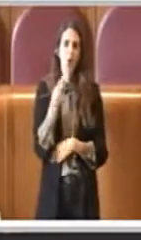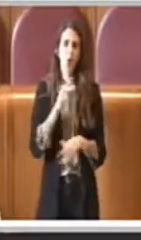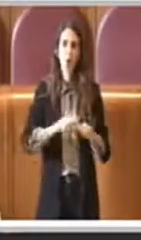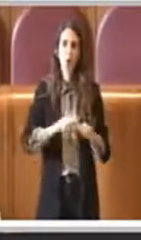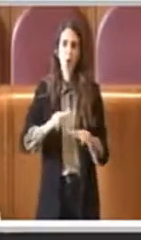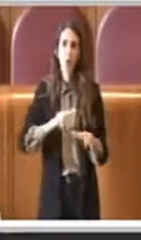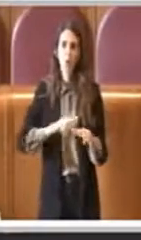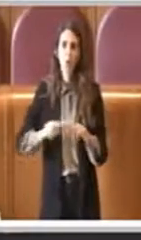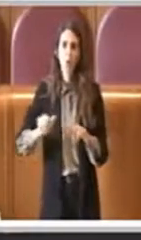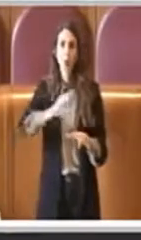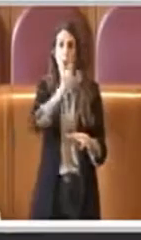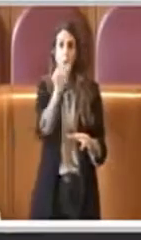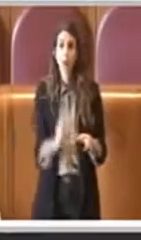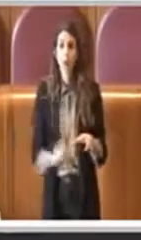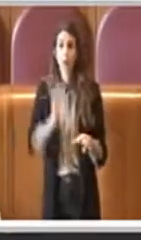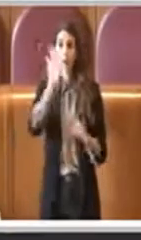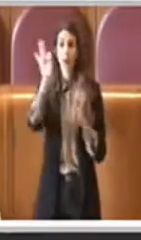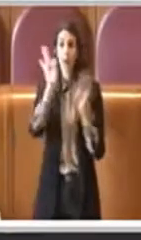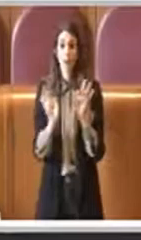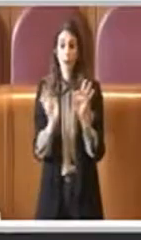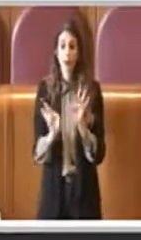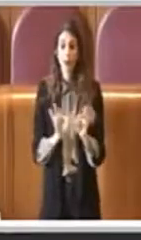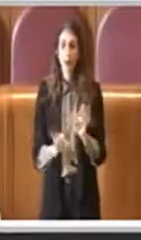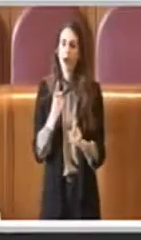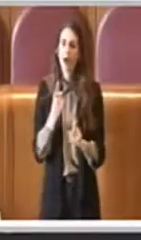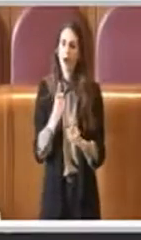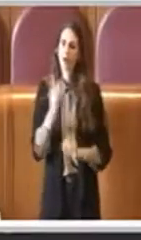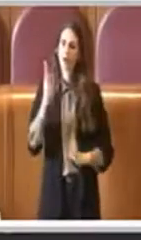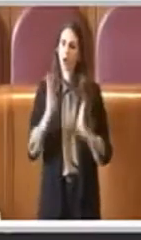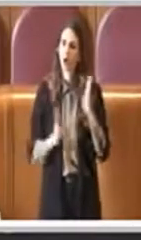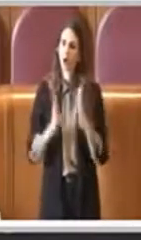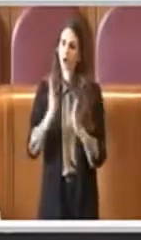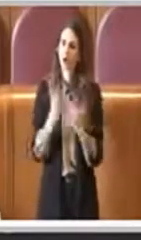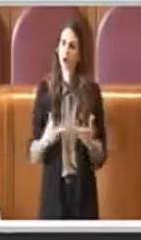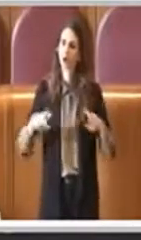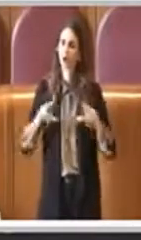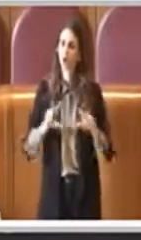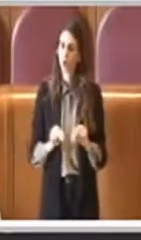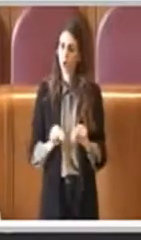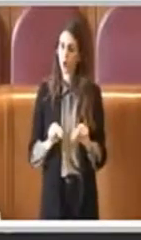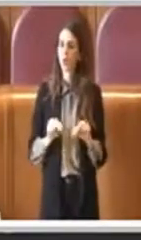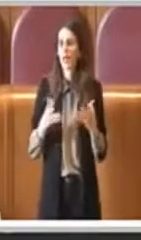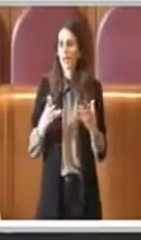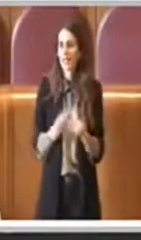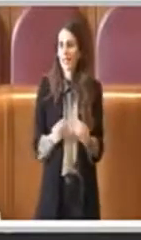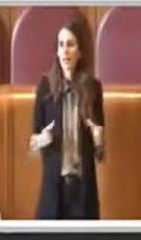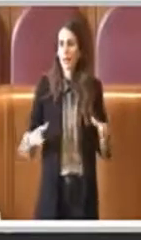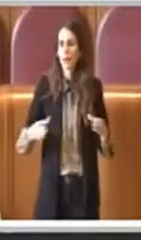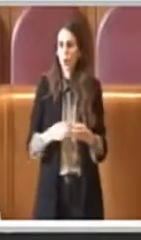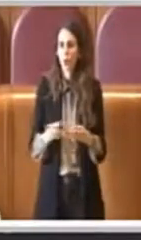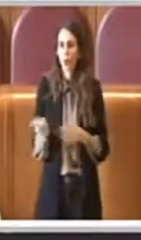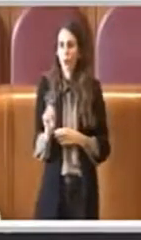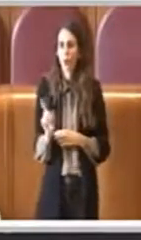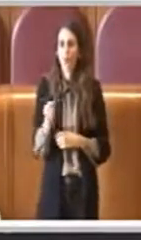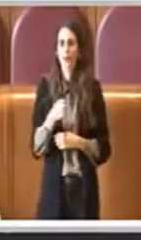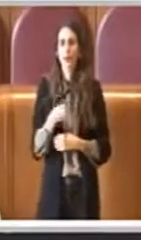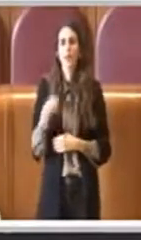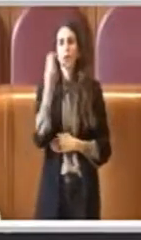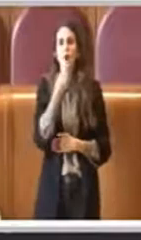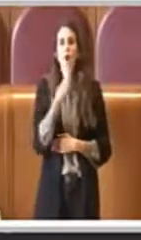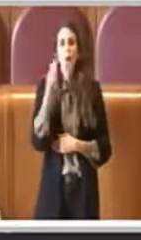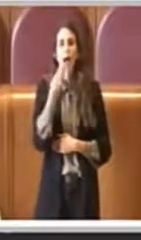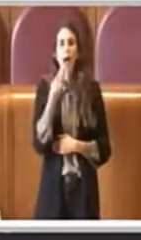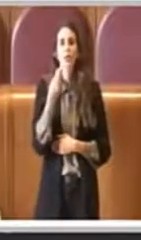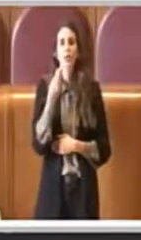in campo dovranno confrontarsi nuovamente con la categoria, e poi comunque andare a conclusione lo ritengo